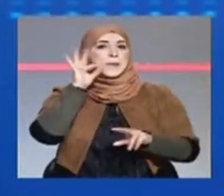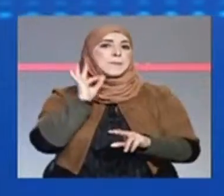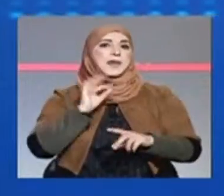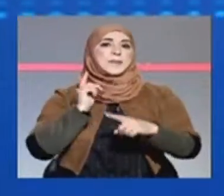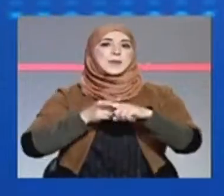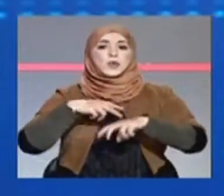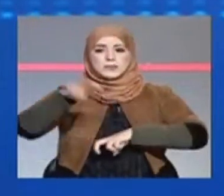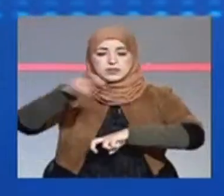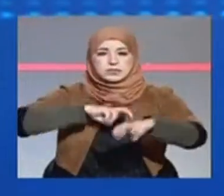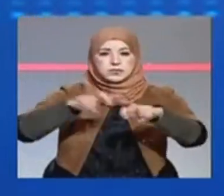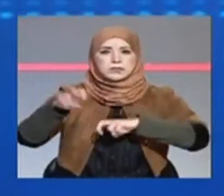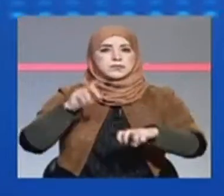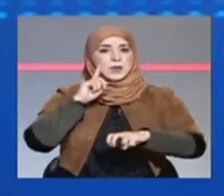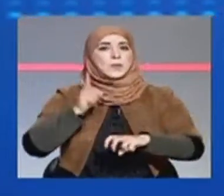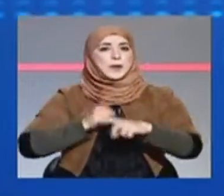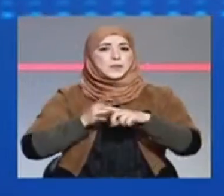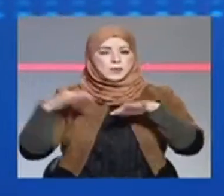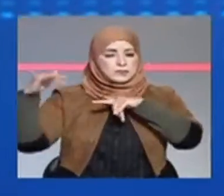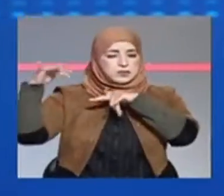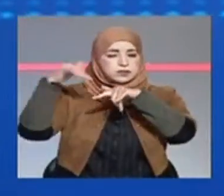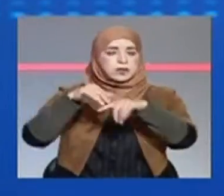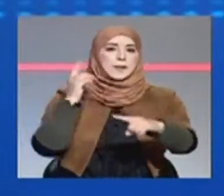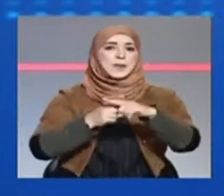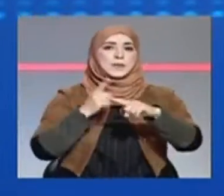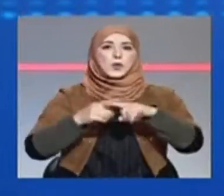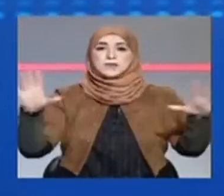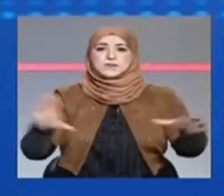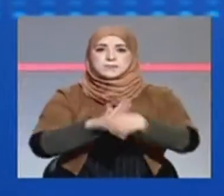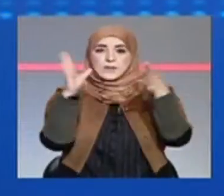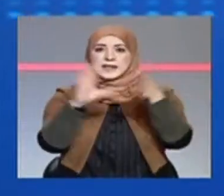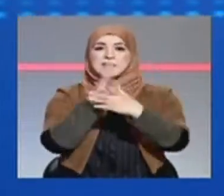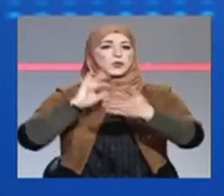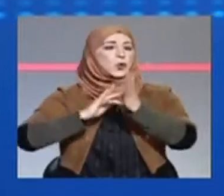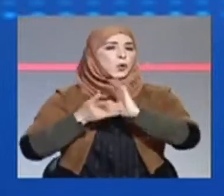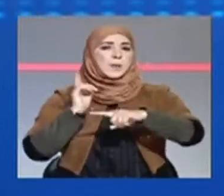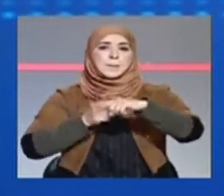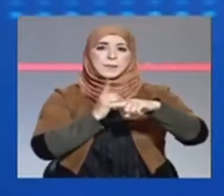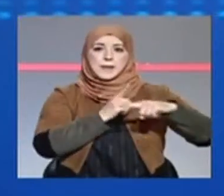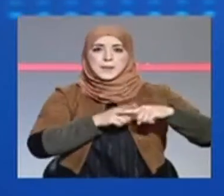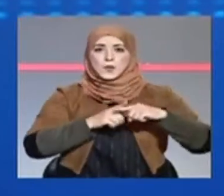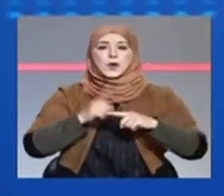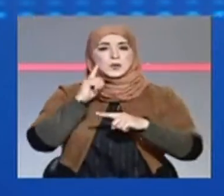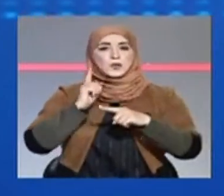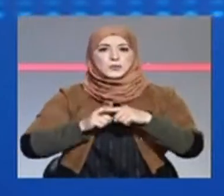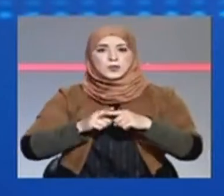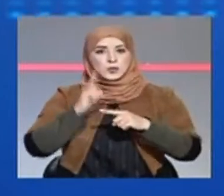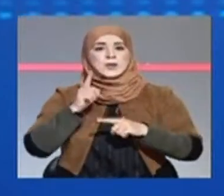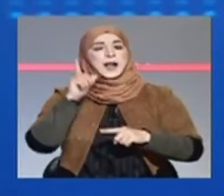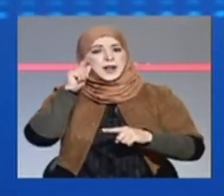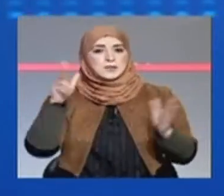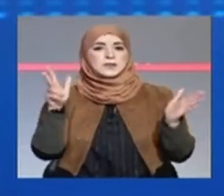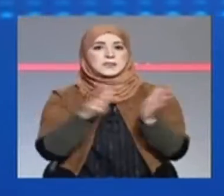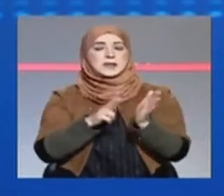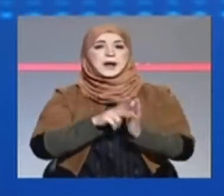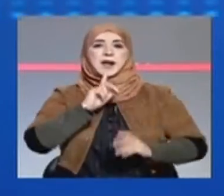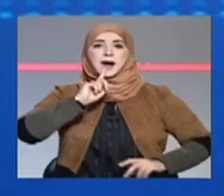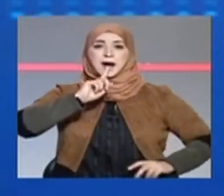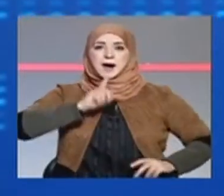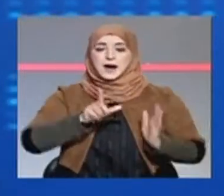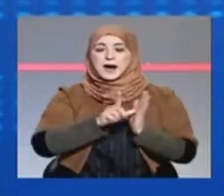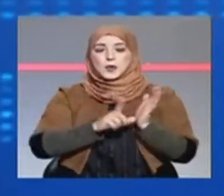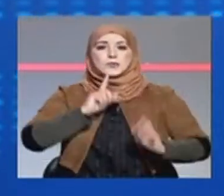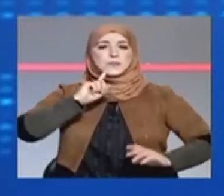فضلا عن منع التجمعات والاحتفالات بجميع انواعها مع التشديد على ضروره تطبيق القانون ب صرامه ضد